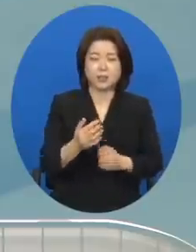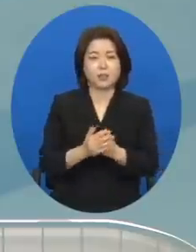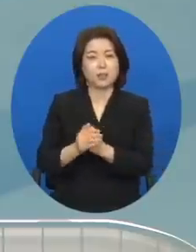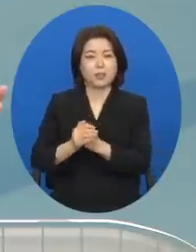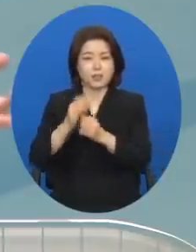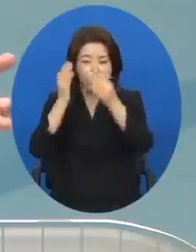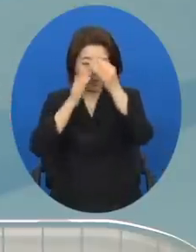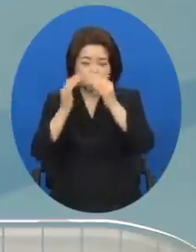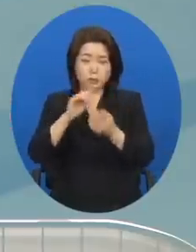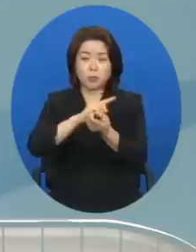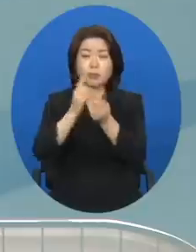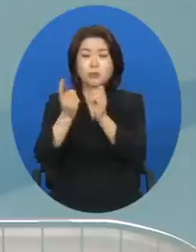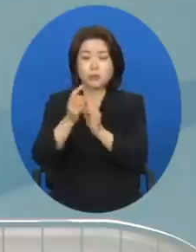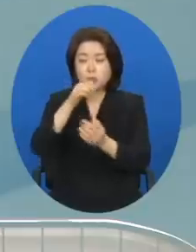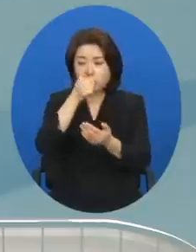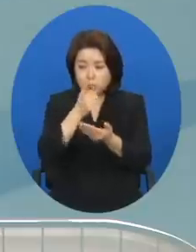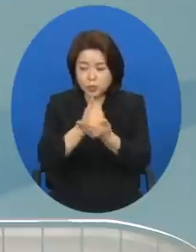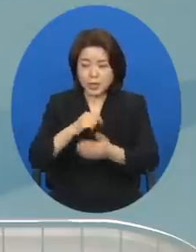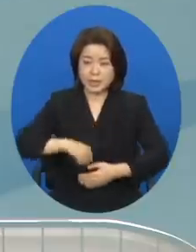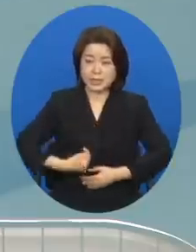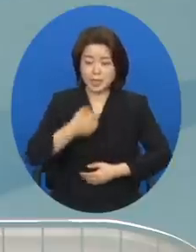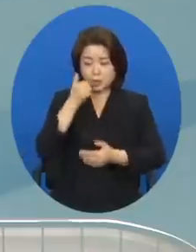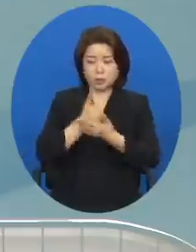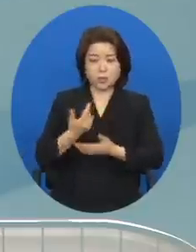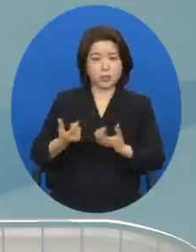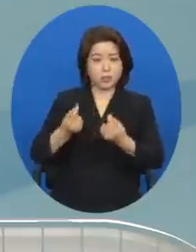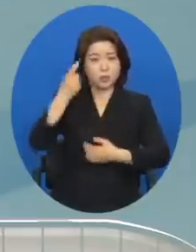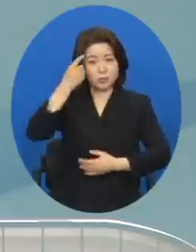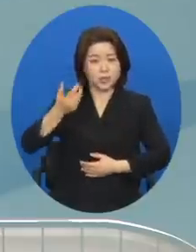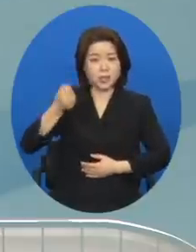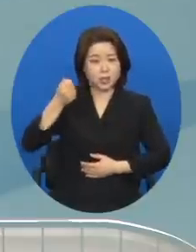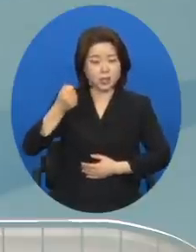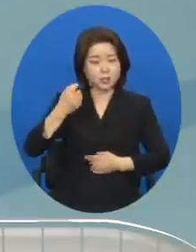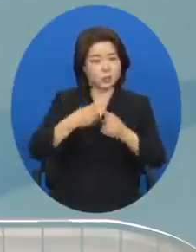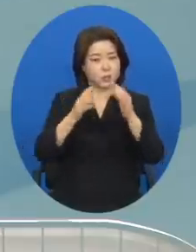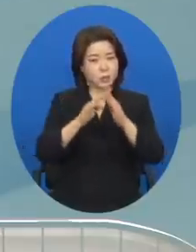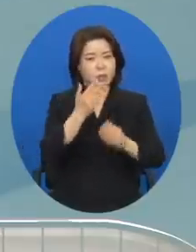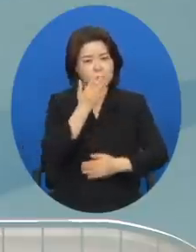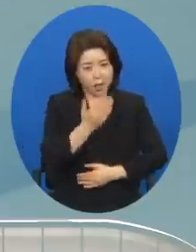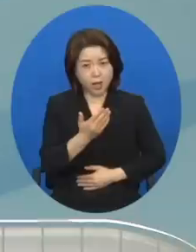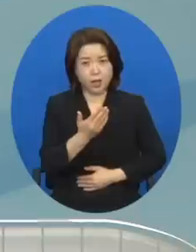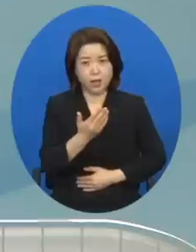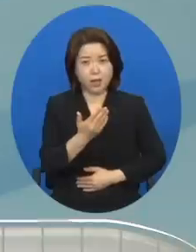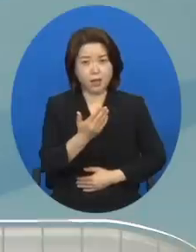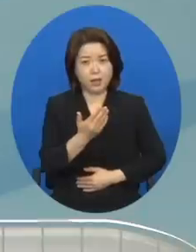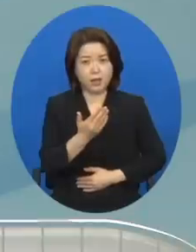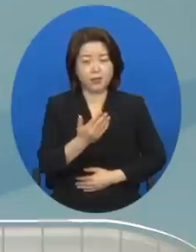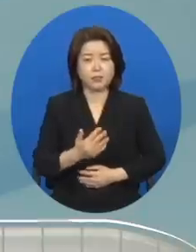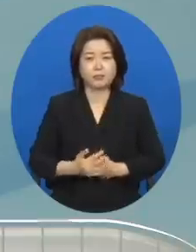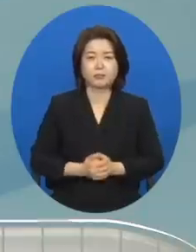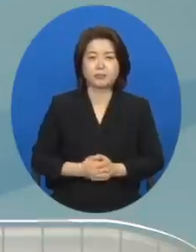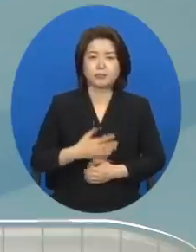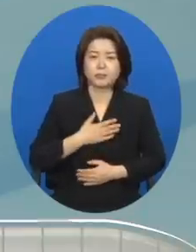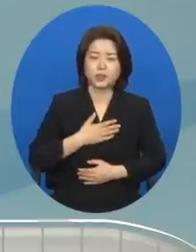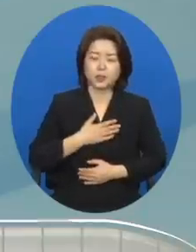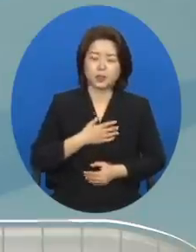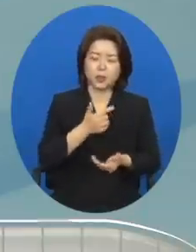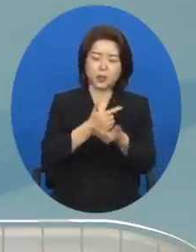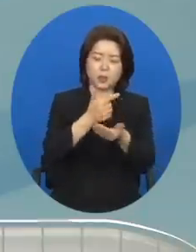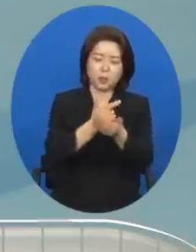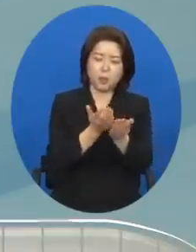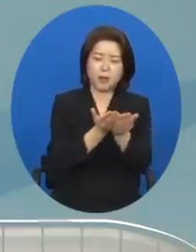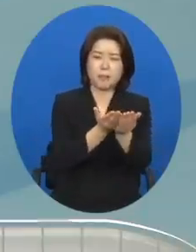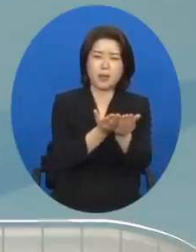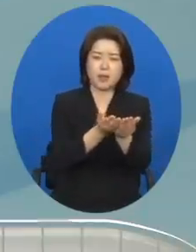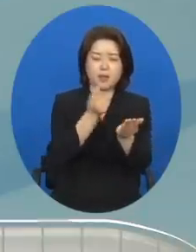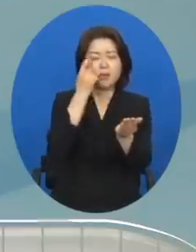성도들이 서로의 죄를 자기 죄라고 여기는 이런 교회가 있을 수 있을까요? 저는 노아 방주가